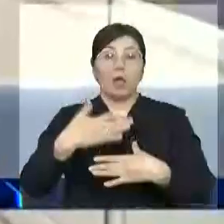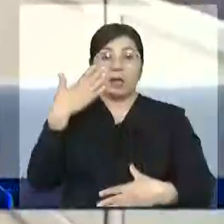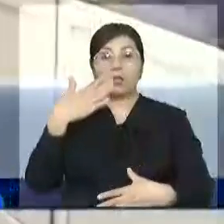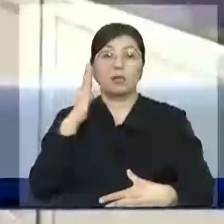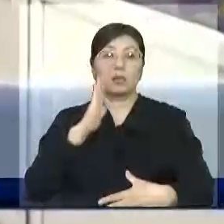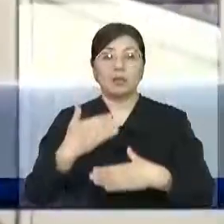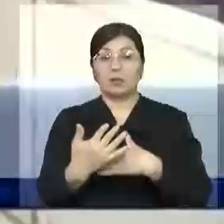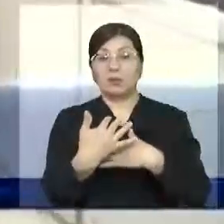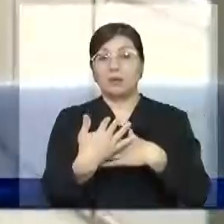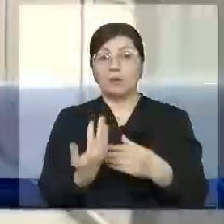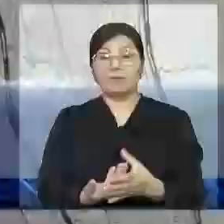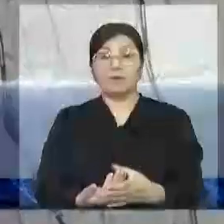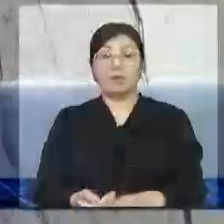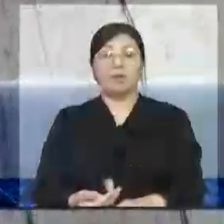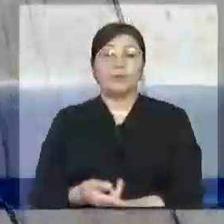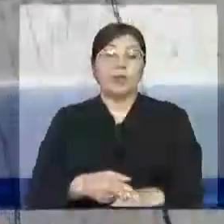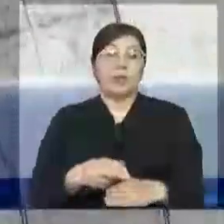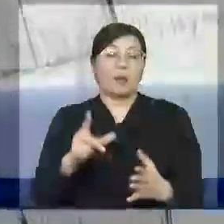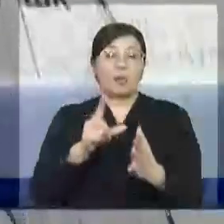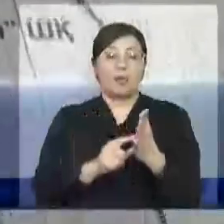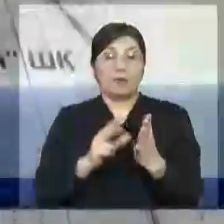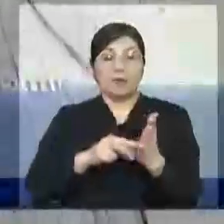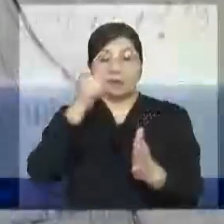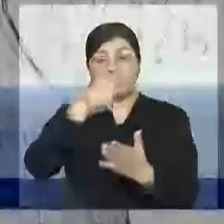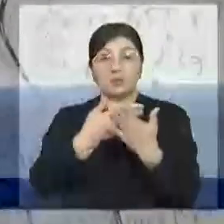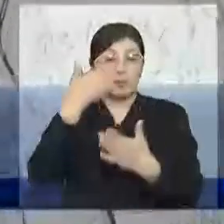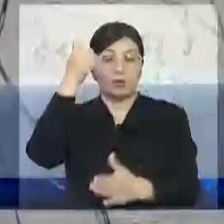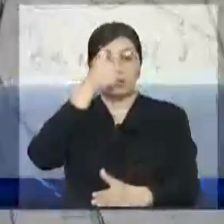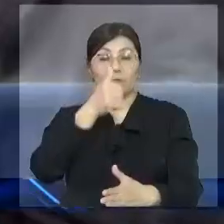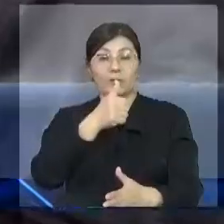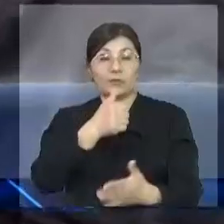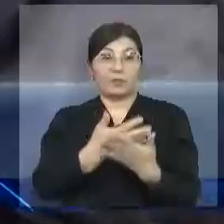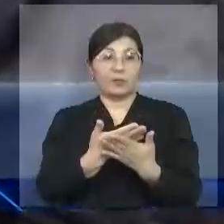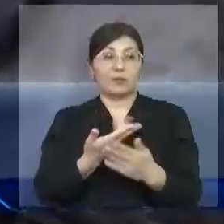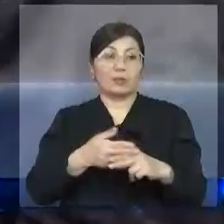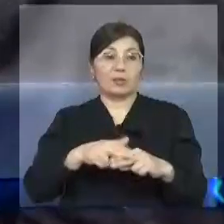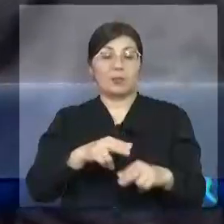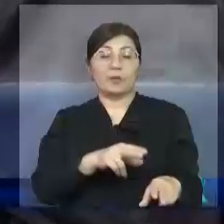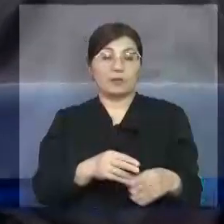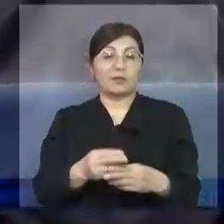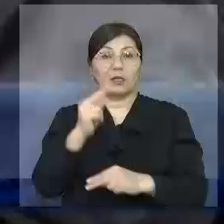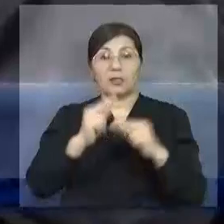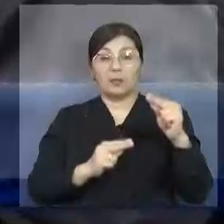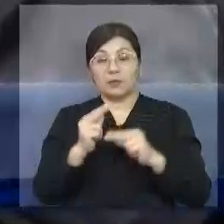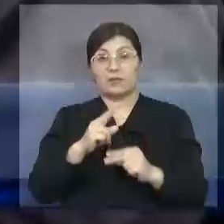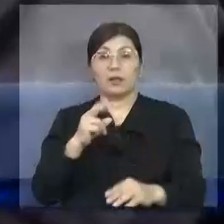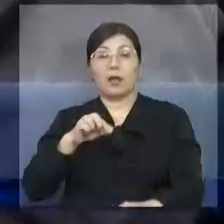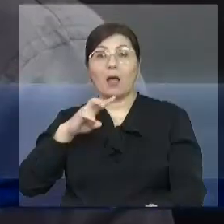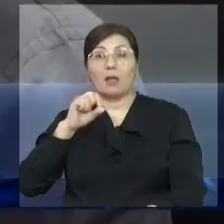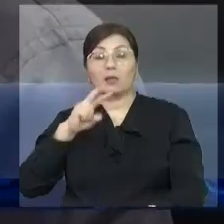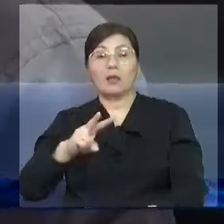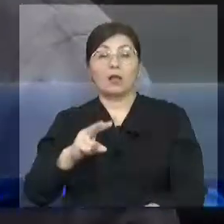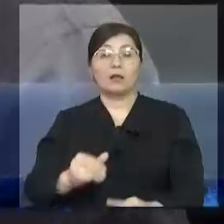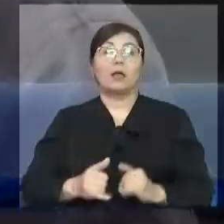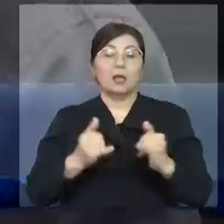поучиться у пенсионера. По словам опытного специалиста, в 80-х годах прошлого века были предприняты усилия по строительству искусственных каналов для сохранения запаса влаги в